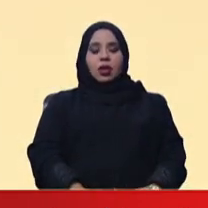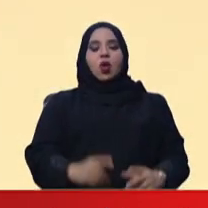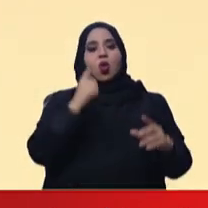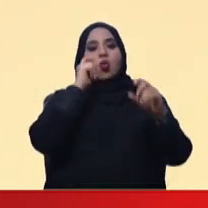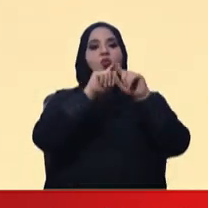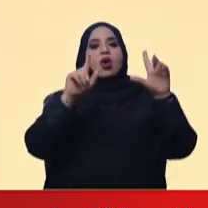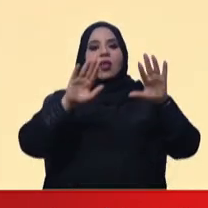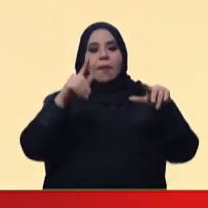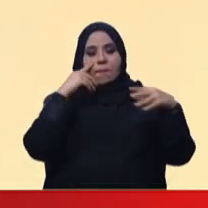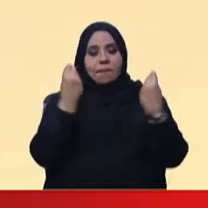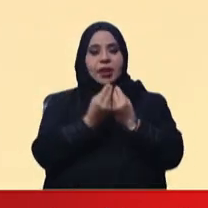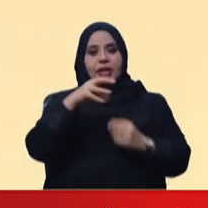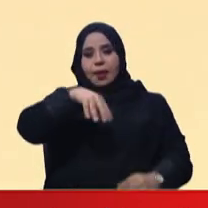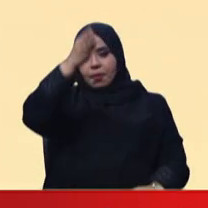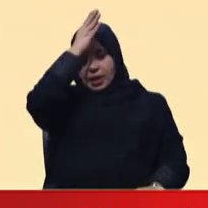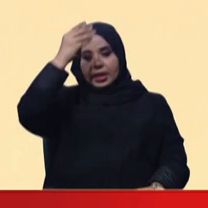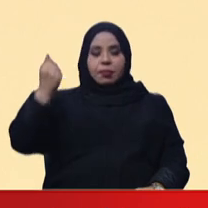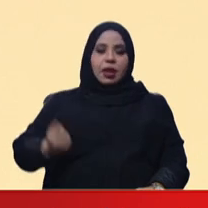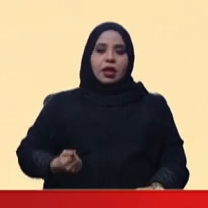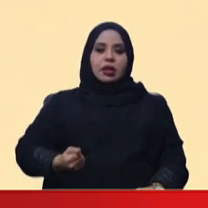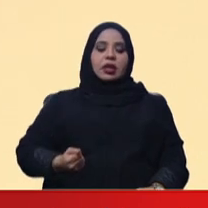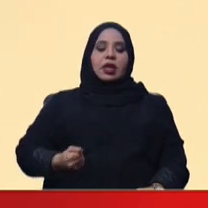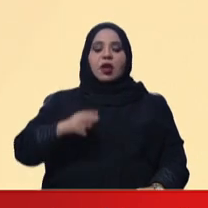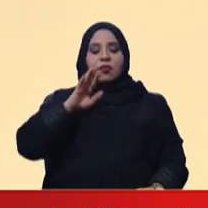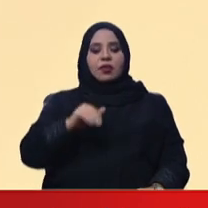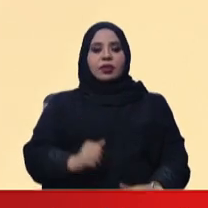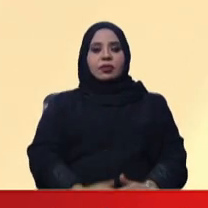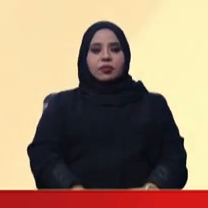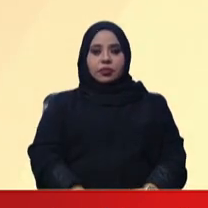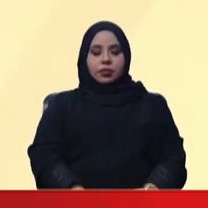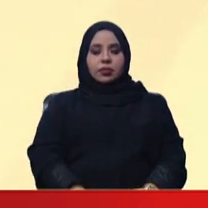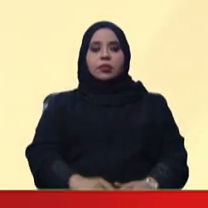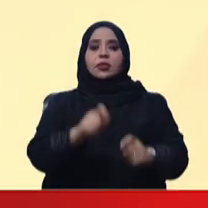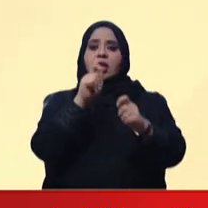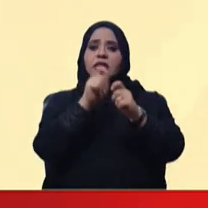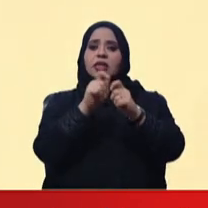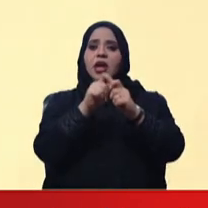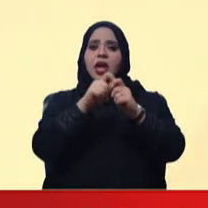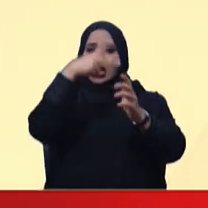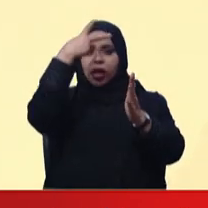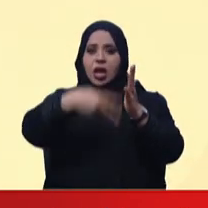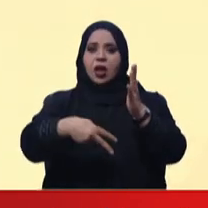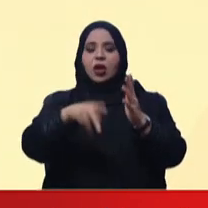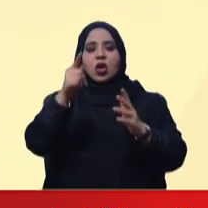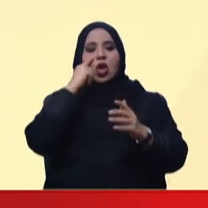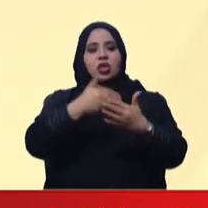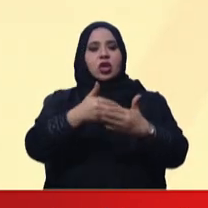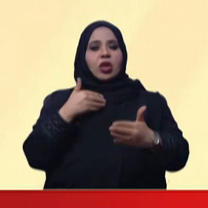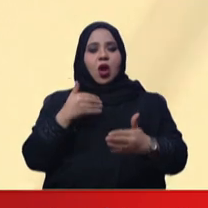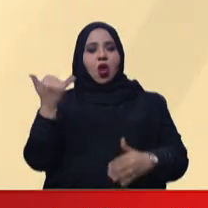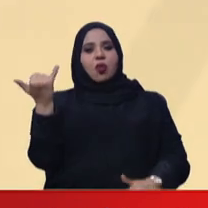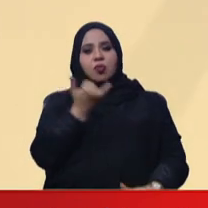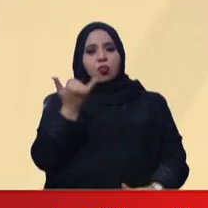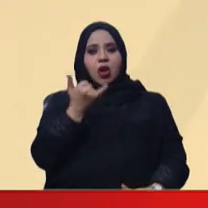أو تحظى بهما مملكة البحرين لدى عواصم صنع القرار، وذلك راجع إلى